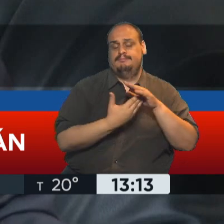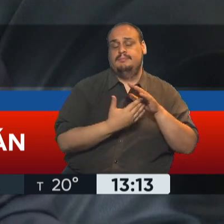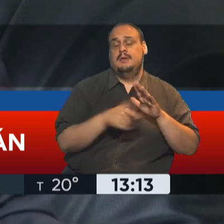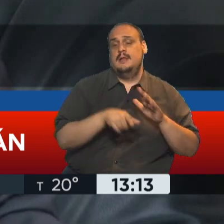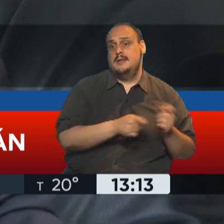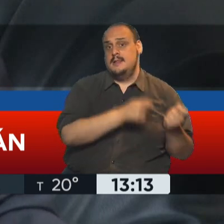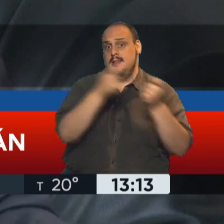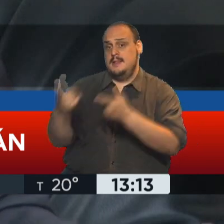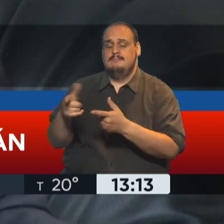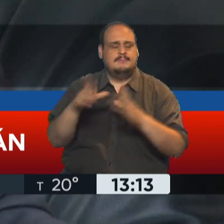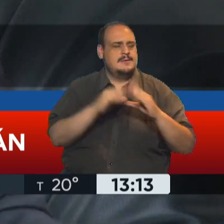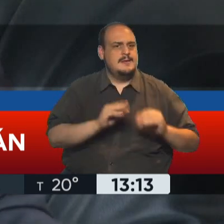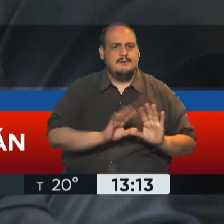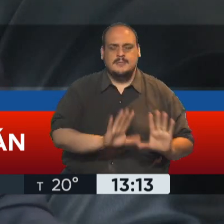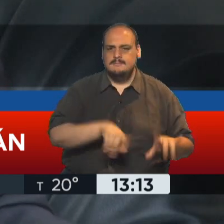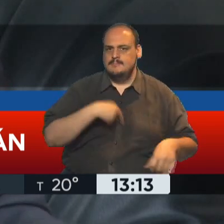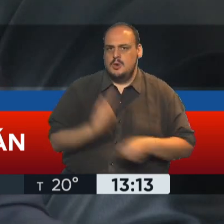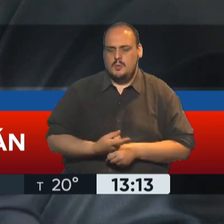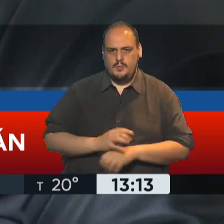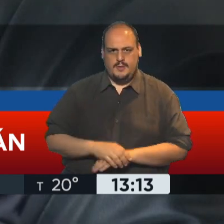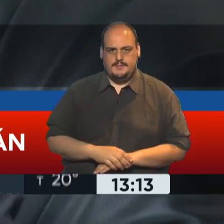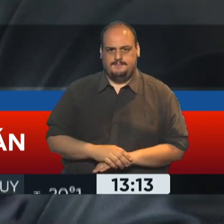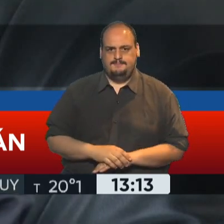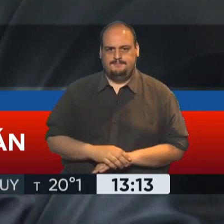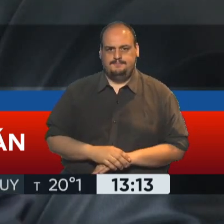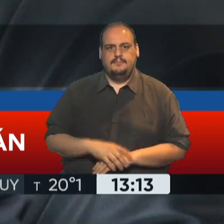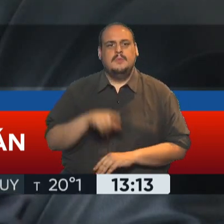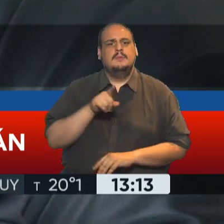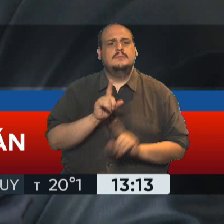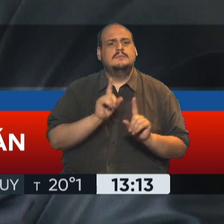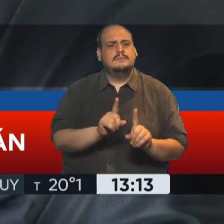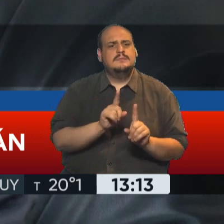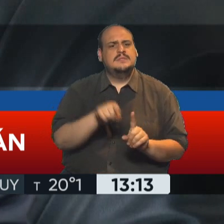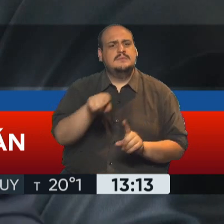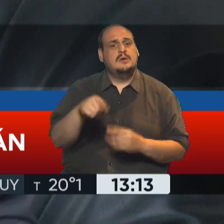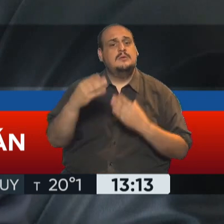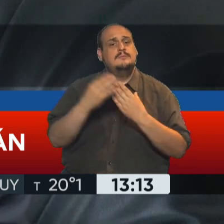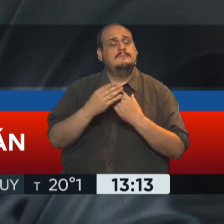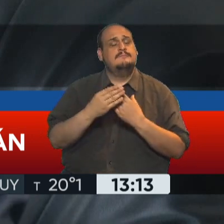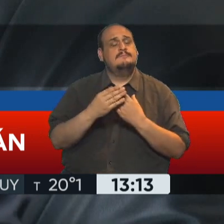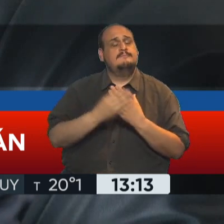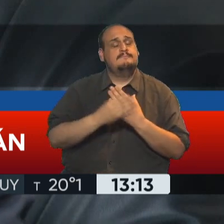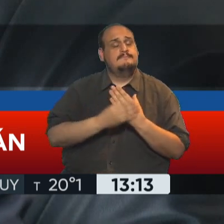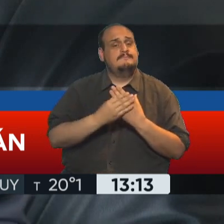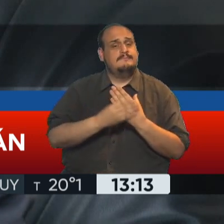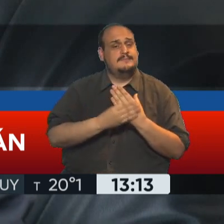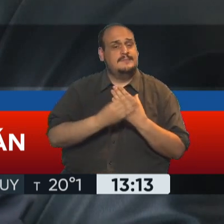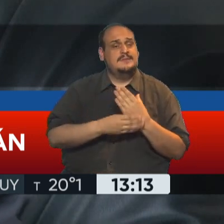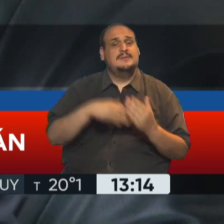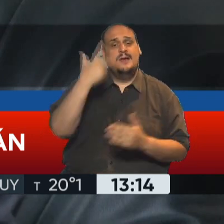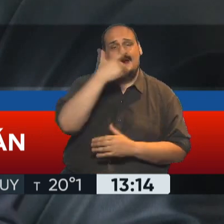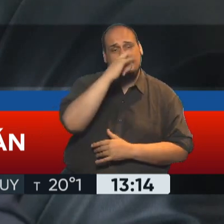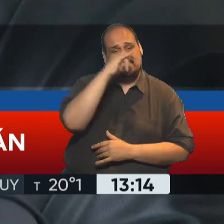نحن كلبنان. لأنها تصريحات وزير الخارجية إنه حزب الله مش جورج